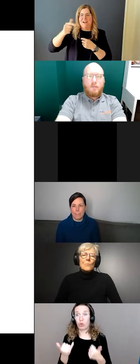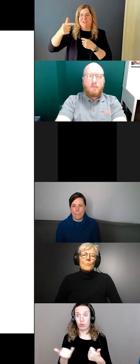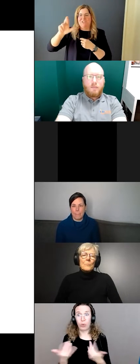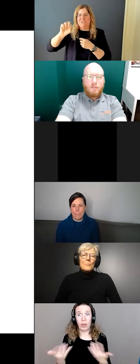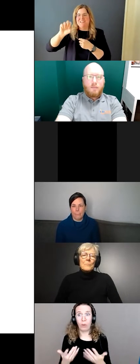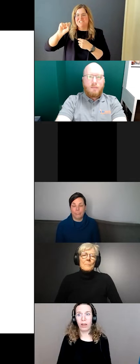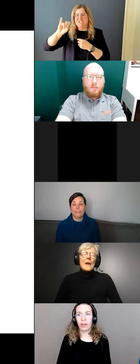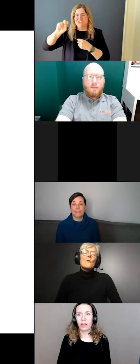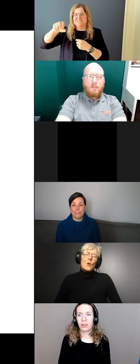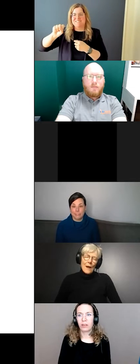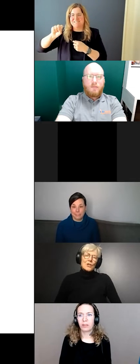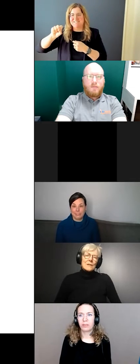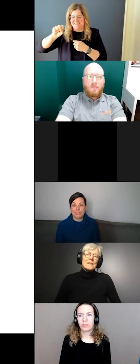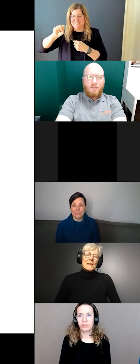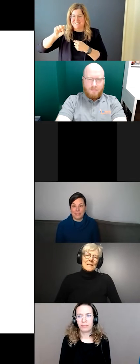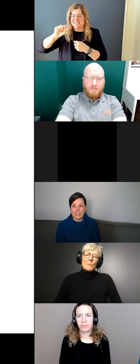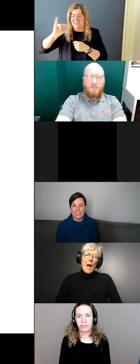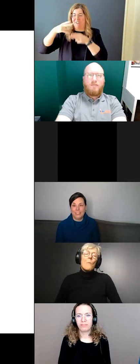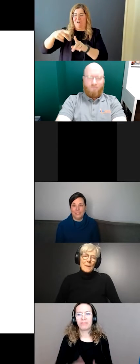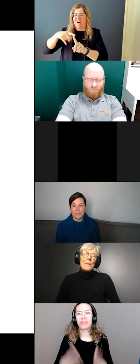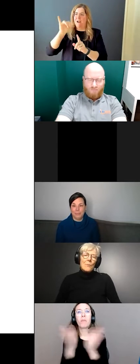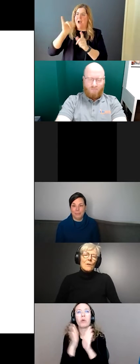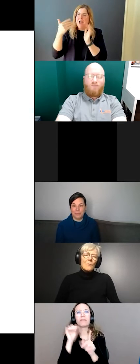grandes présomptions que je vais mentionner aujourd'hui.